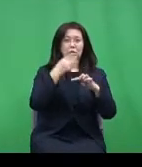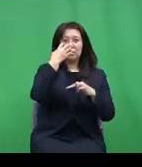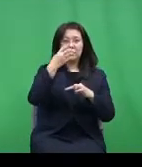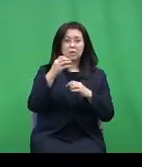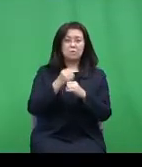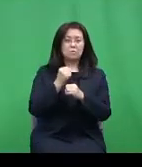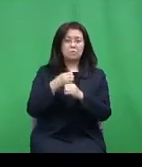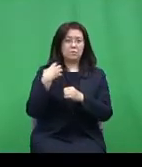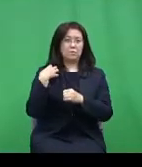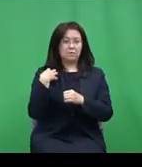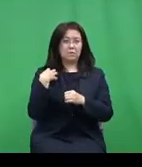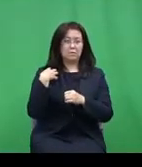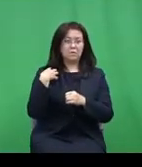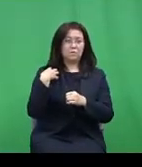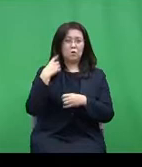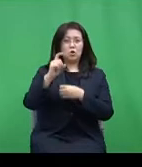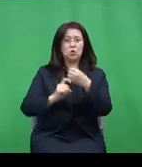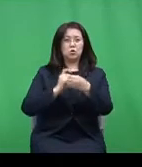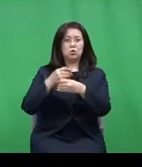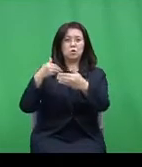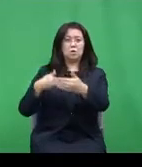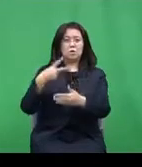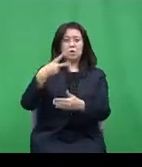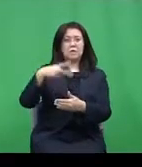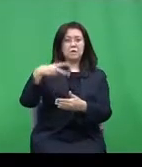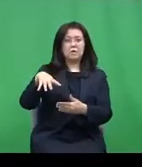つ新幹線の負担金を10年で